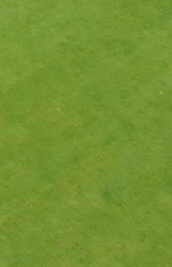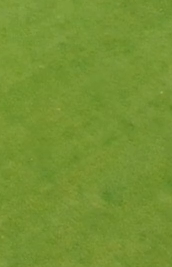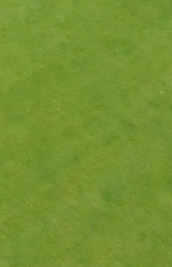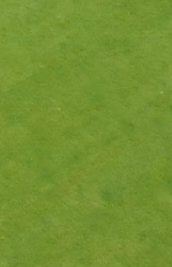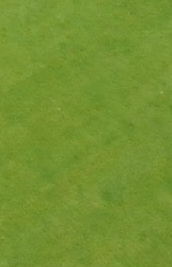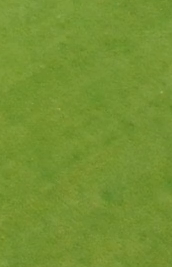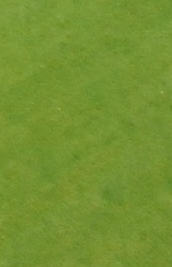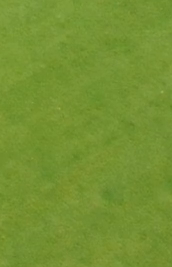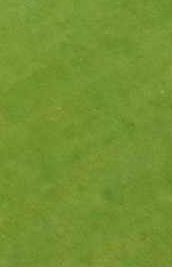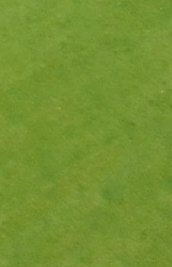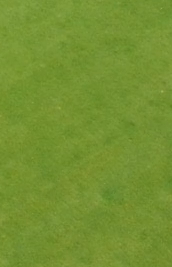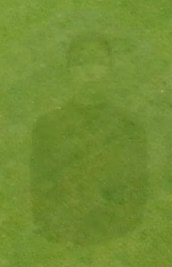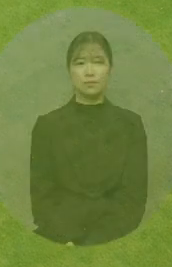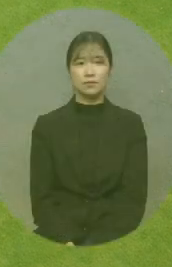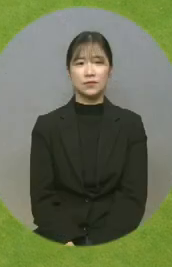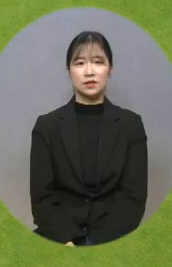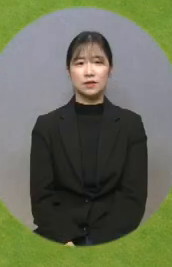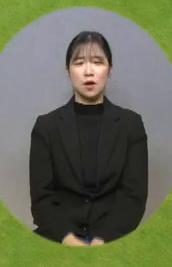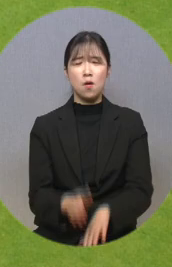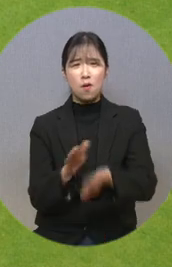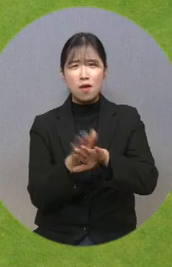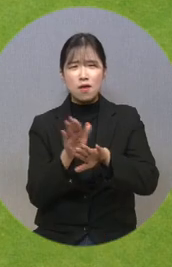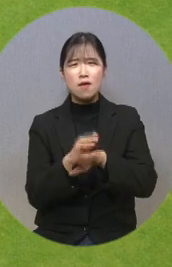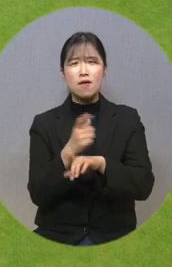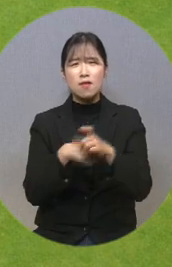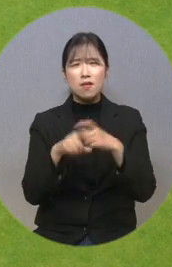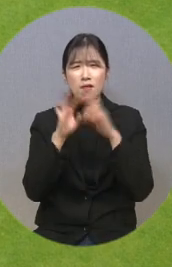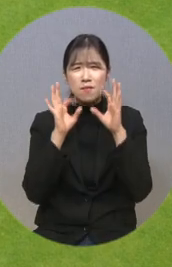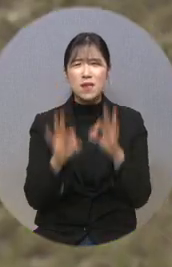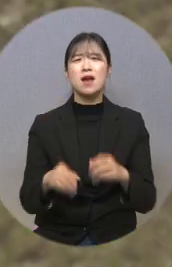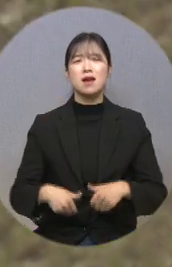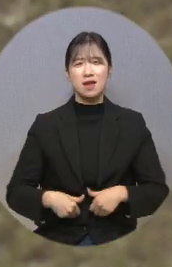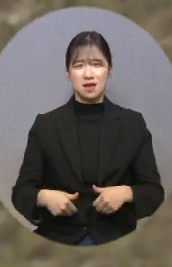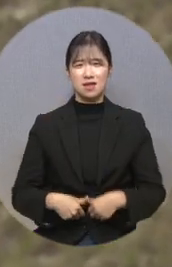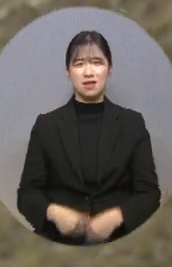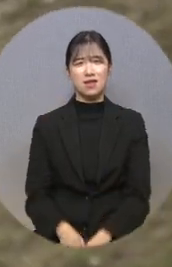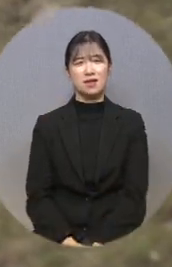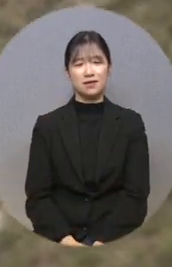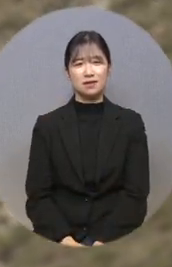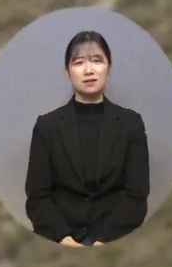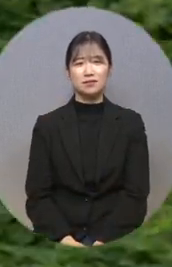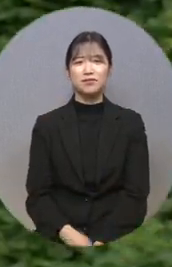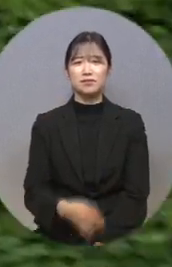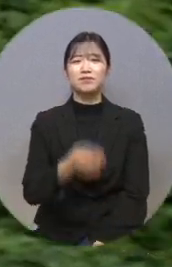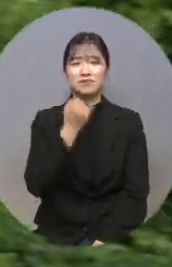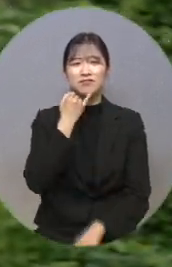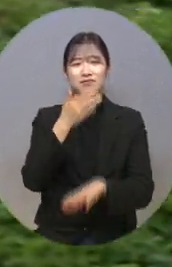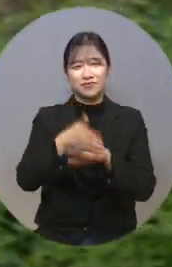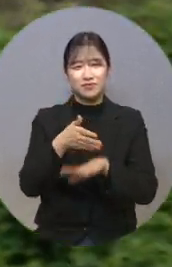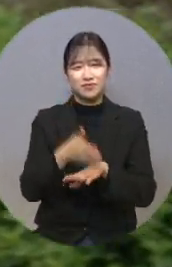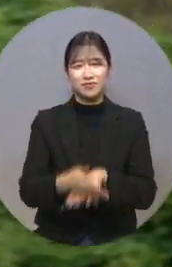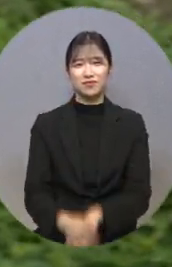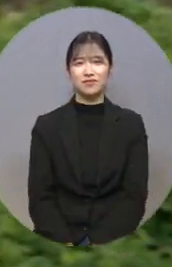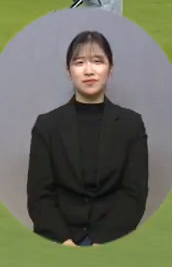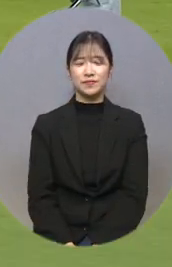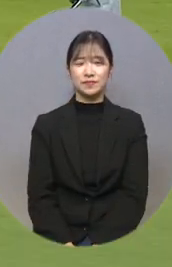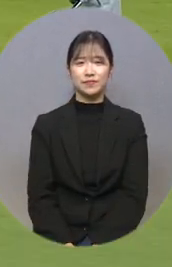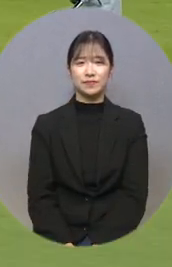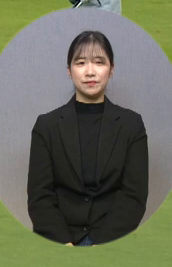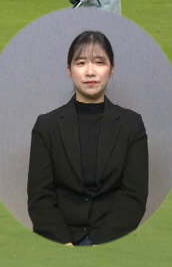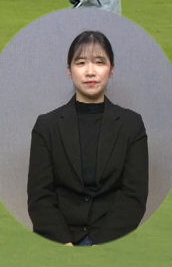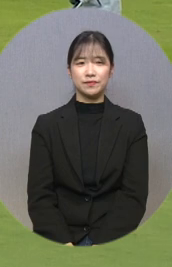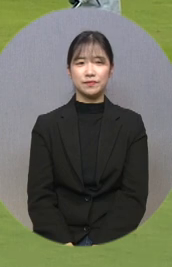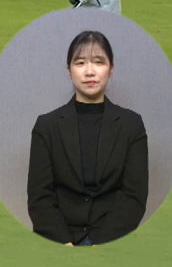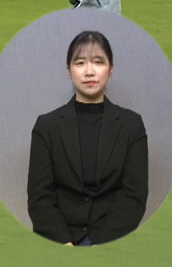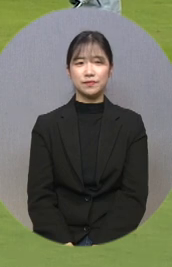왼쪽 더. 와! 양. 아, 요거 좀 애매하다 양. 예, 네, 감사합니다 양. 공격적으로 쳤 양.